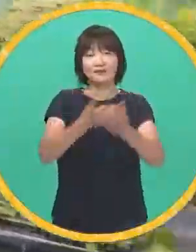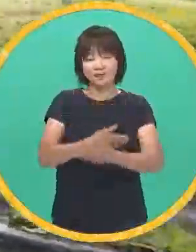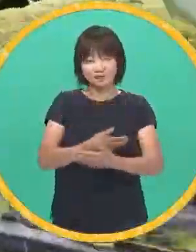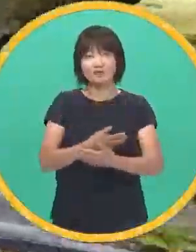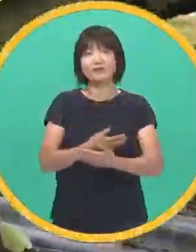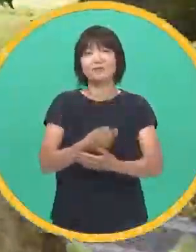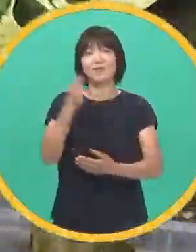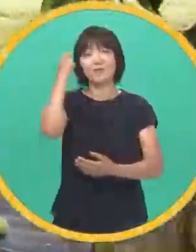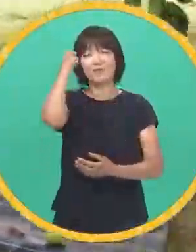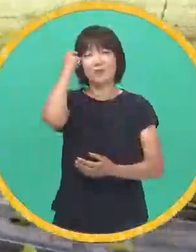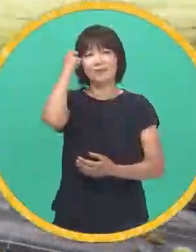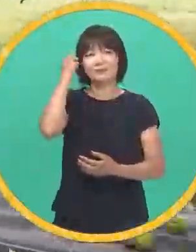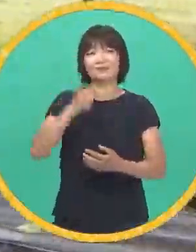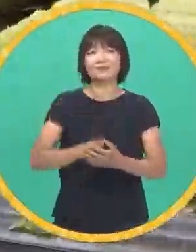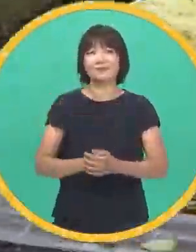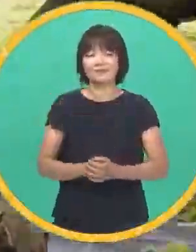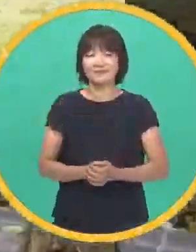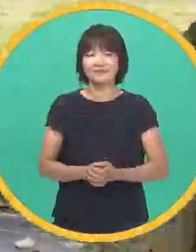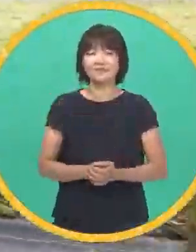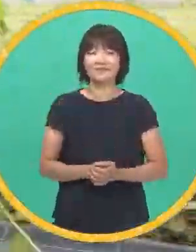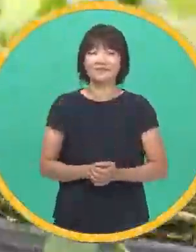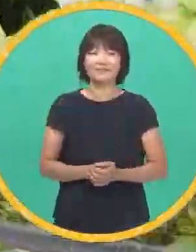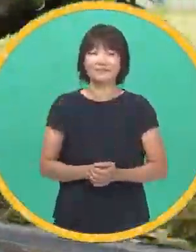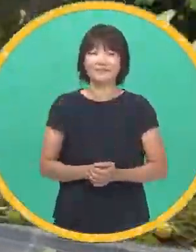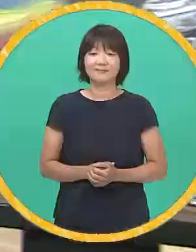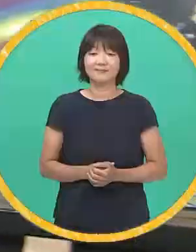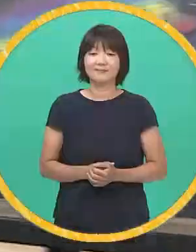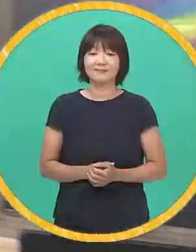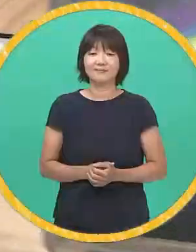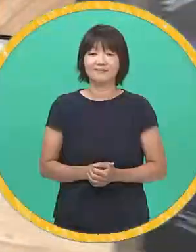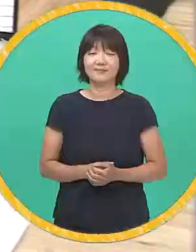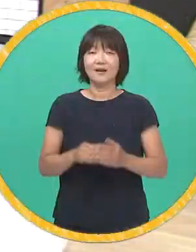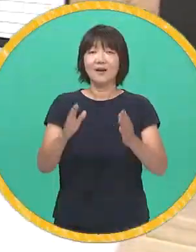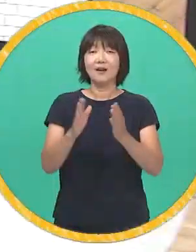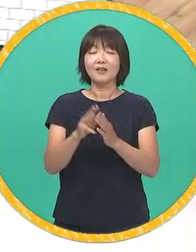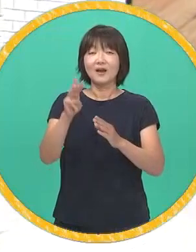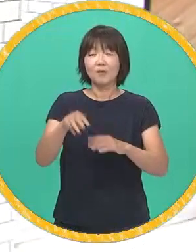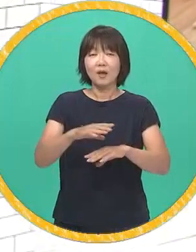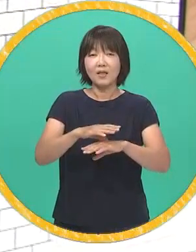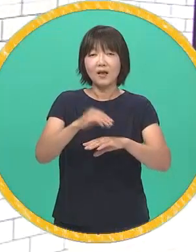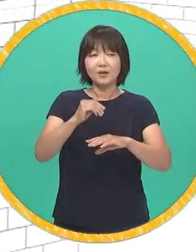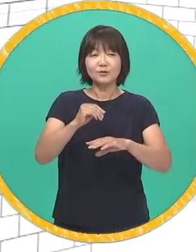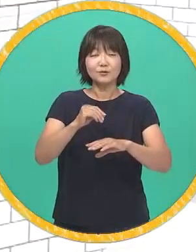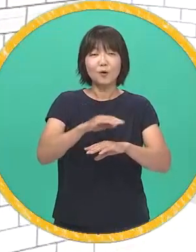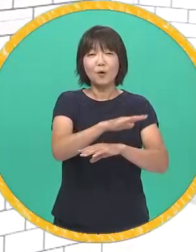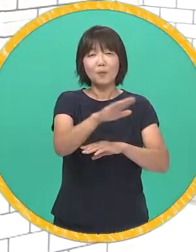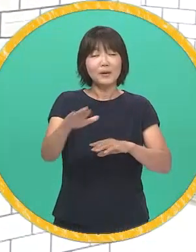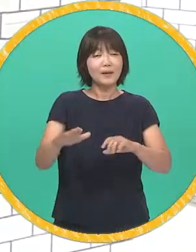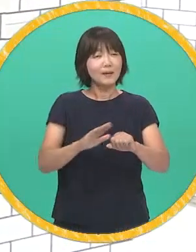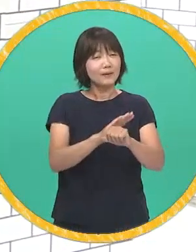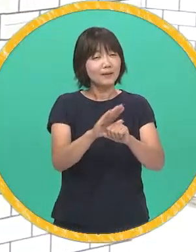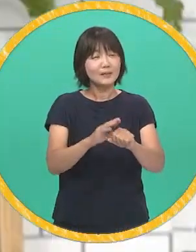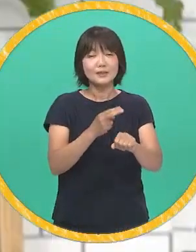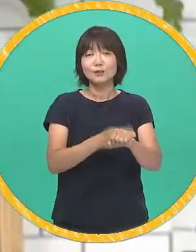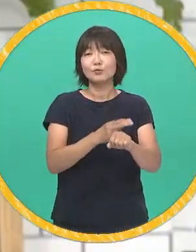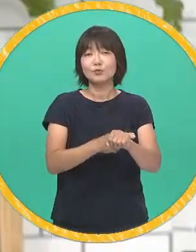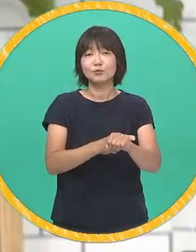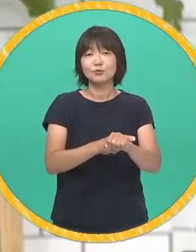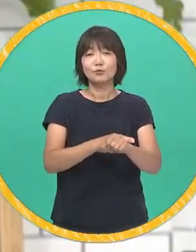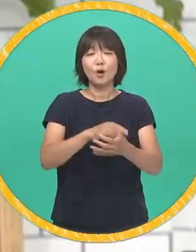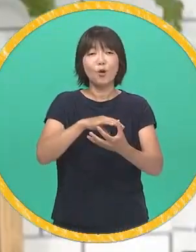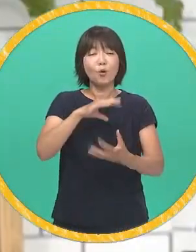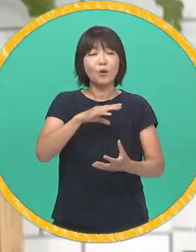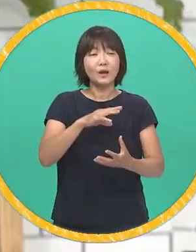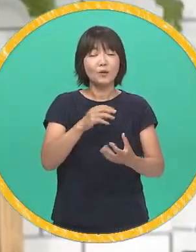社業をしていただけると思いますいいですね神奈川発のもと人に優しい技術ですよねあの恒例の